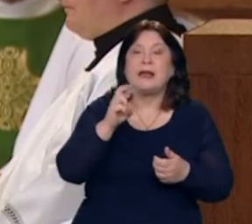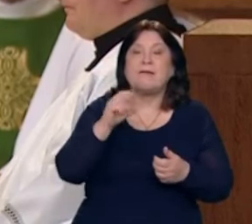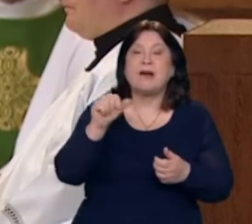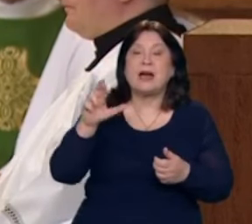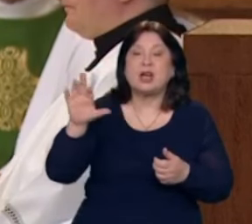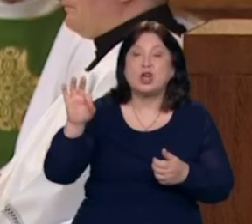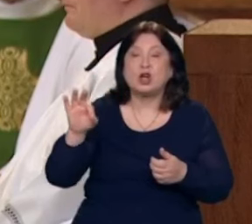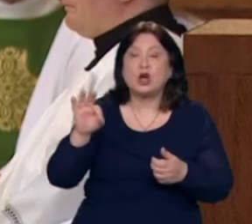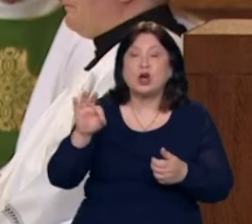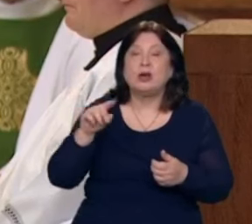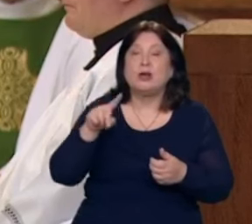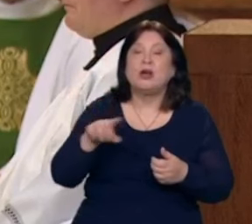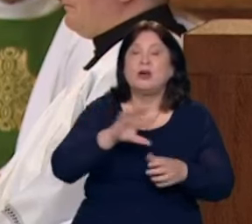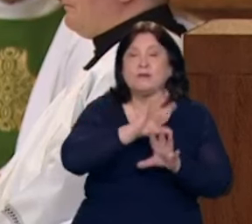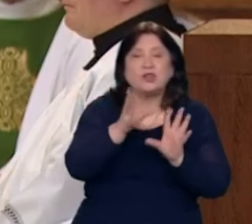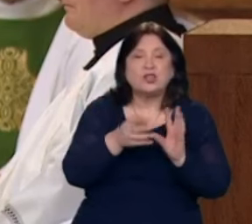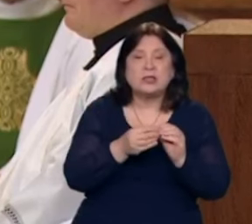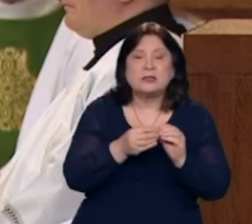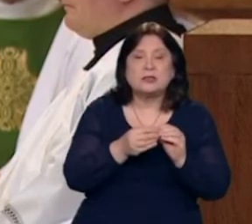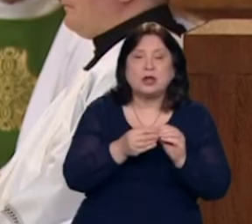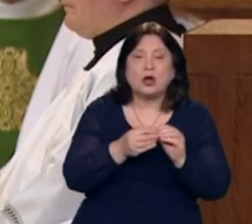zrozumieć wszyst